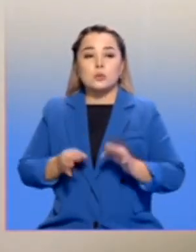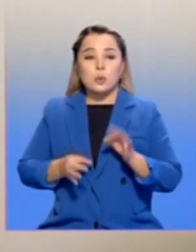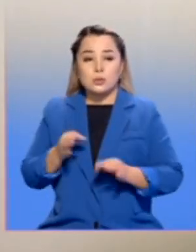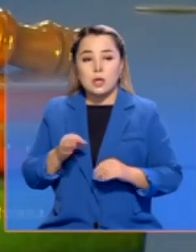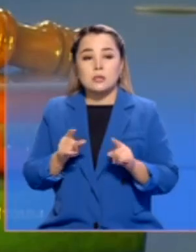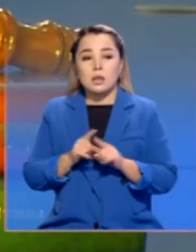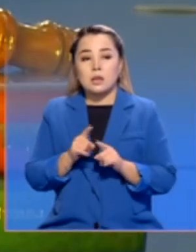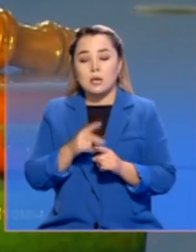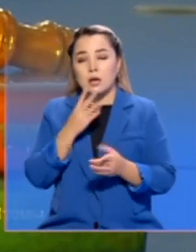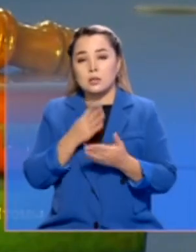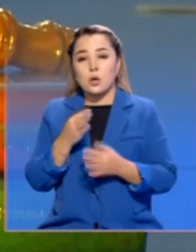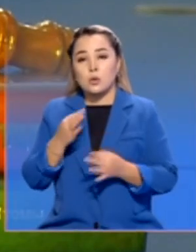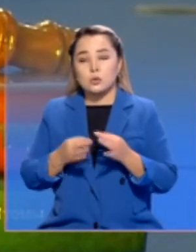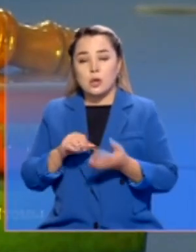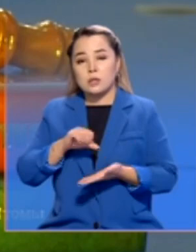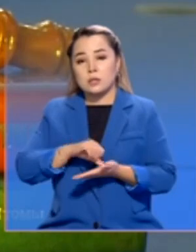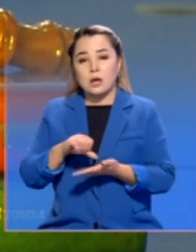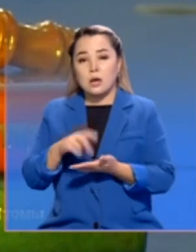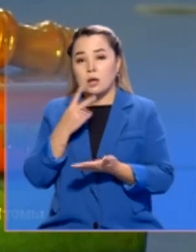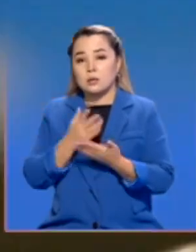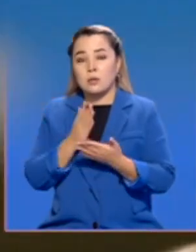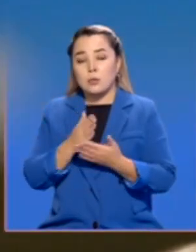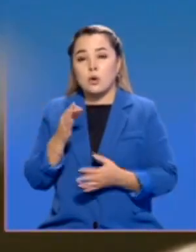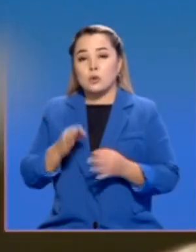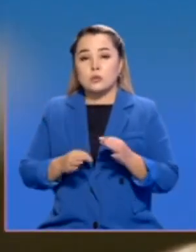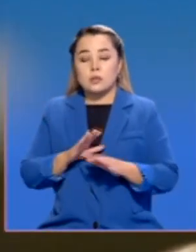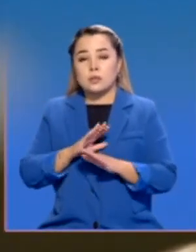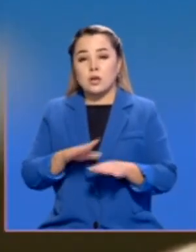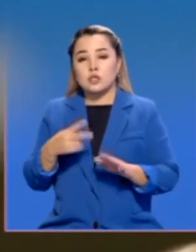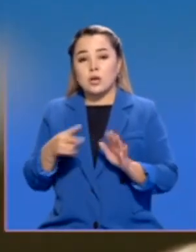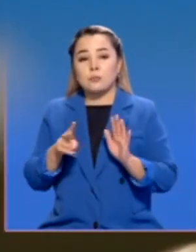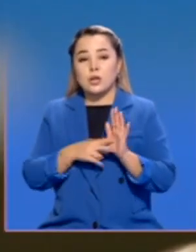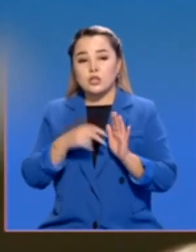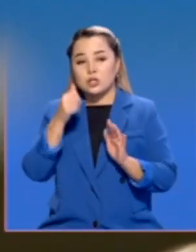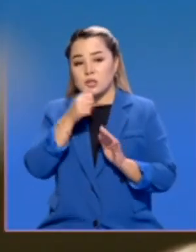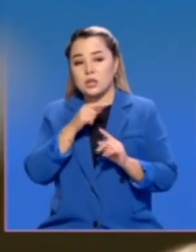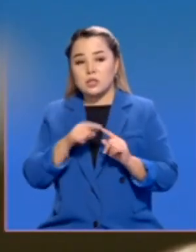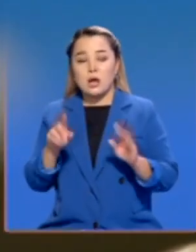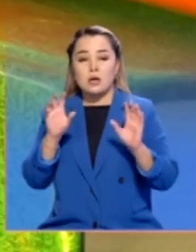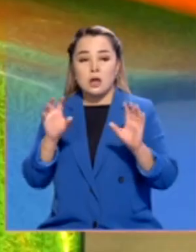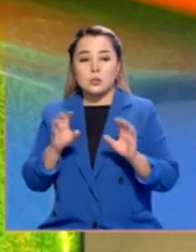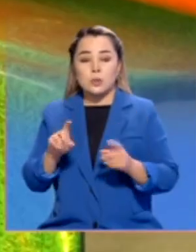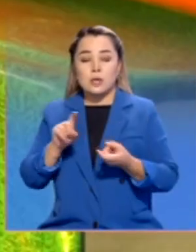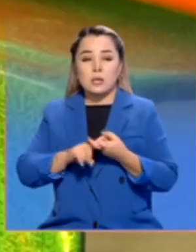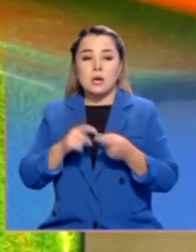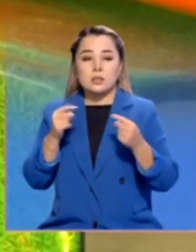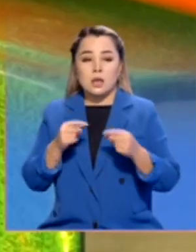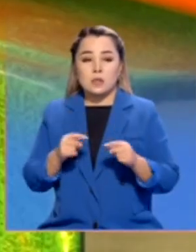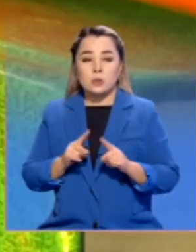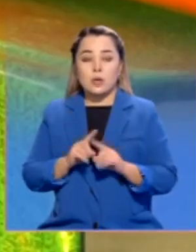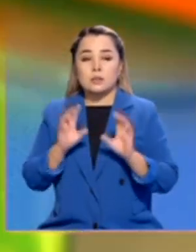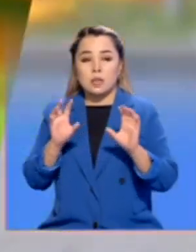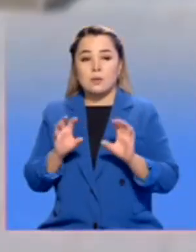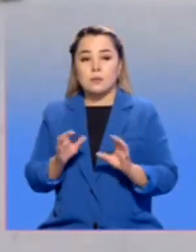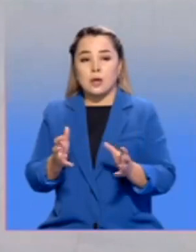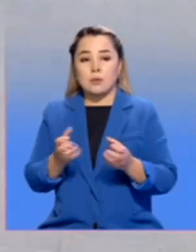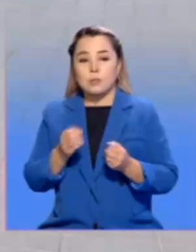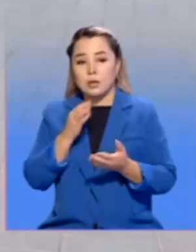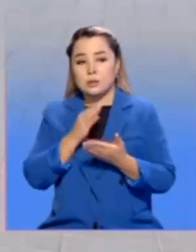дұрысы конституция соты қарап тұр ғой. Сол сот болмаған 27 жылда конституцияға сәйкес бейтін заңдар қабылданып кетті, дейді